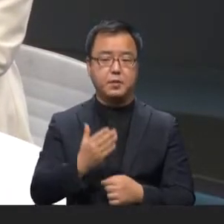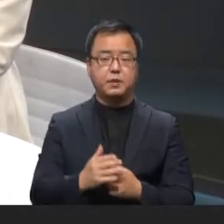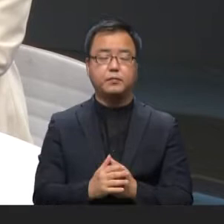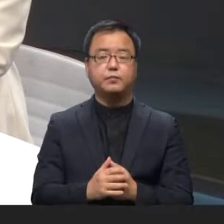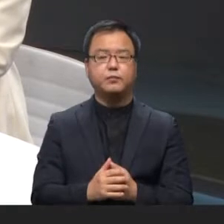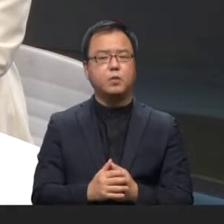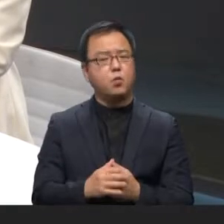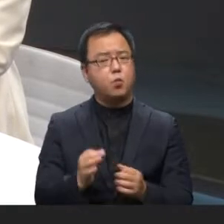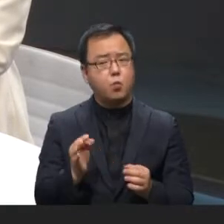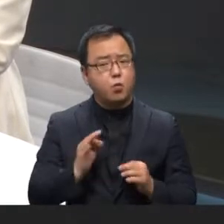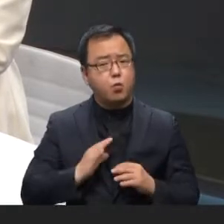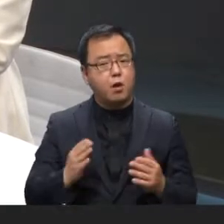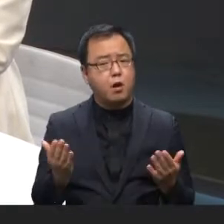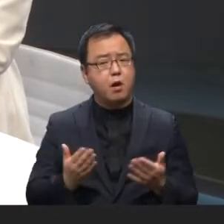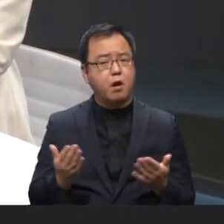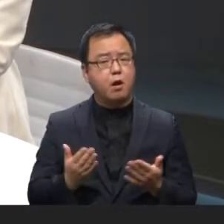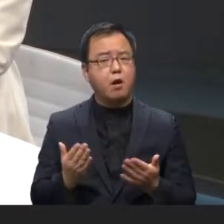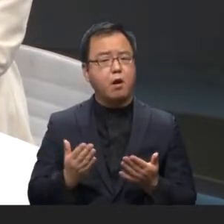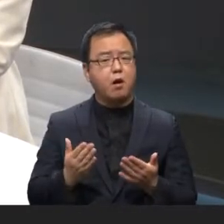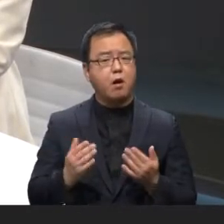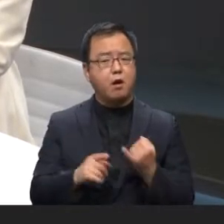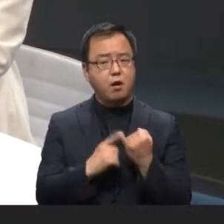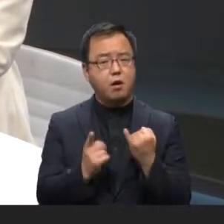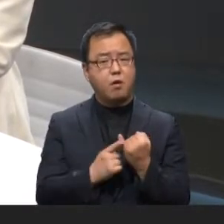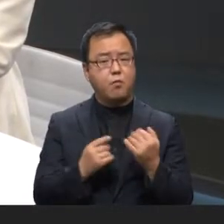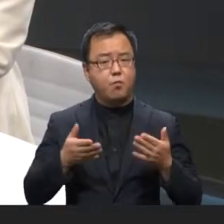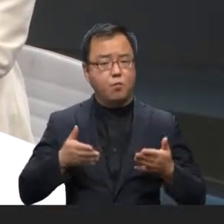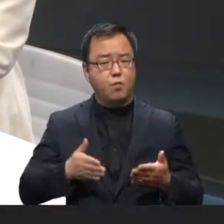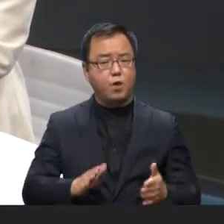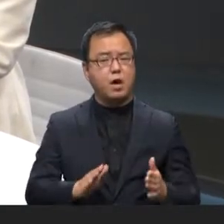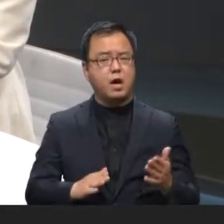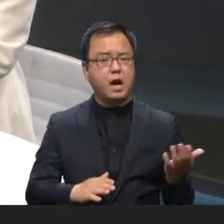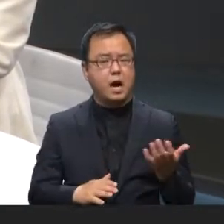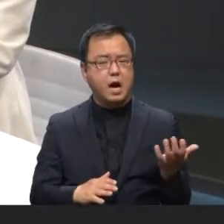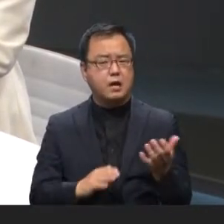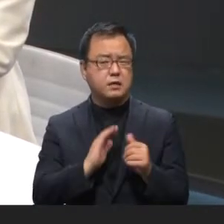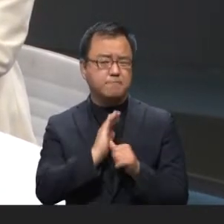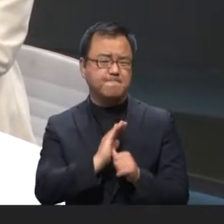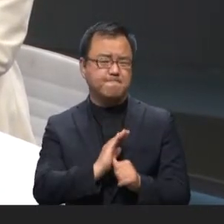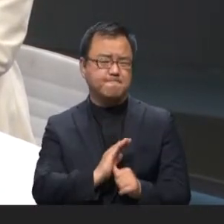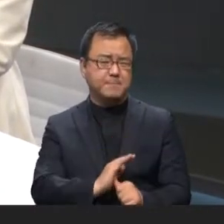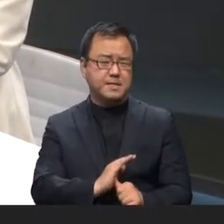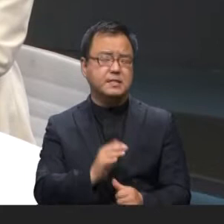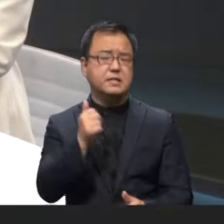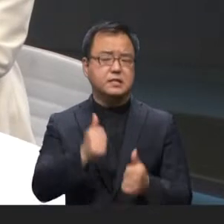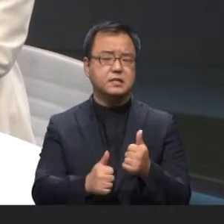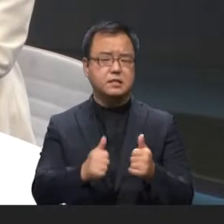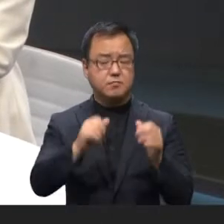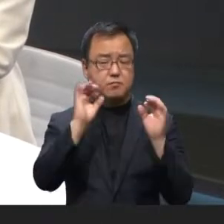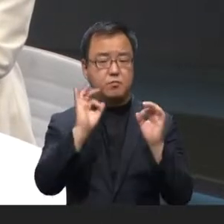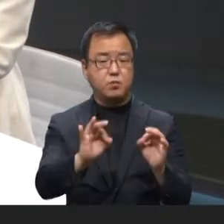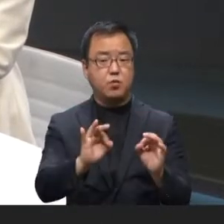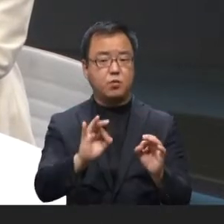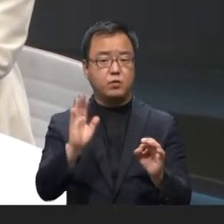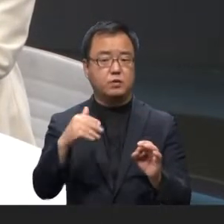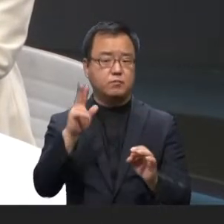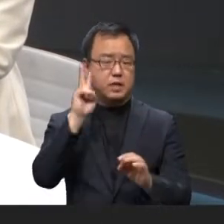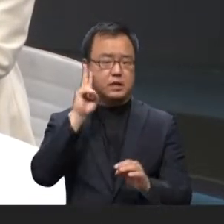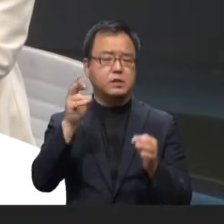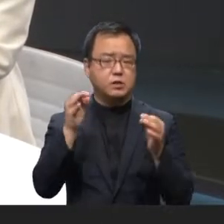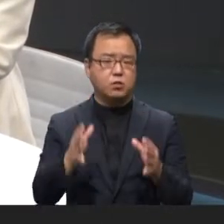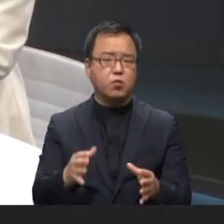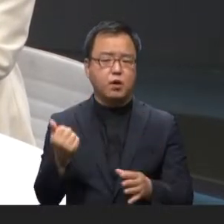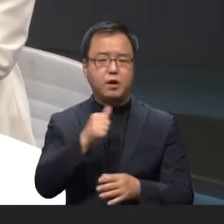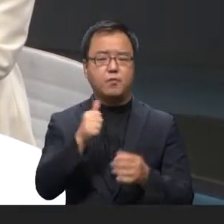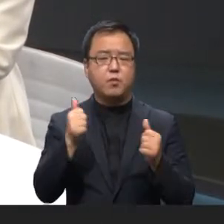놀라운 일이 아닐 수 없습니다 이 출산의 진통 까지 참아가면서 시험을 마치고 또 이틀 동안 이 변호사 시험을 치러 낸 사면